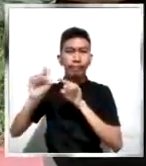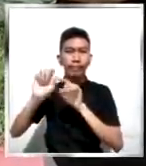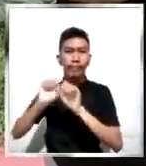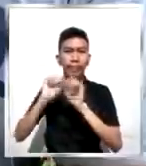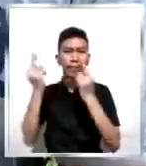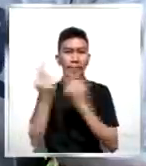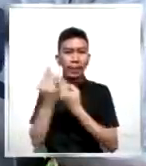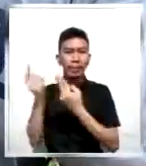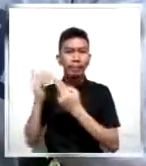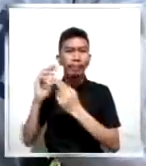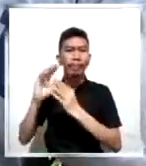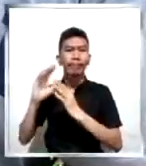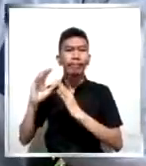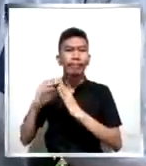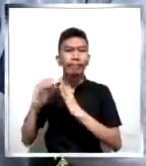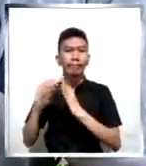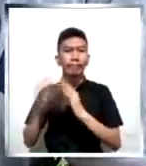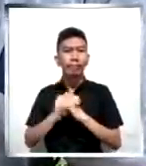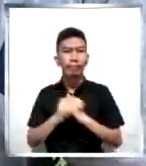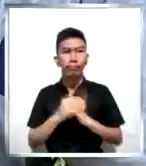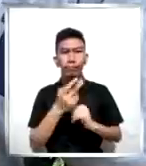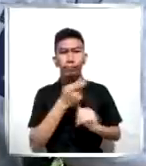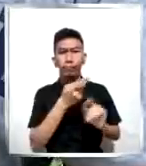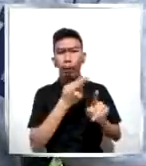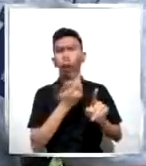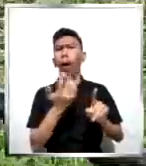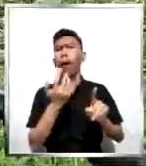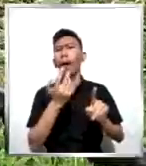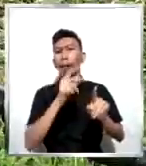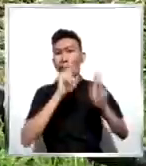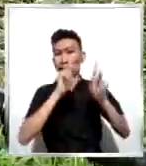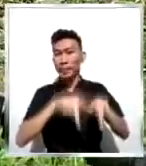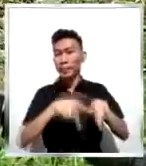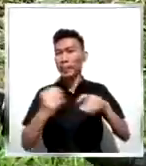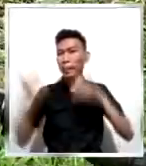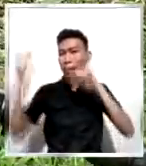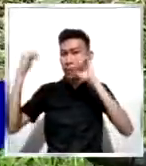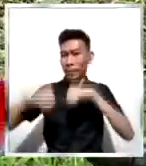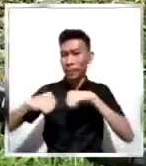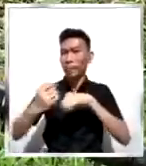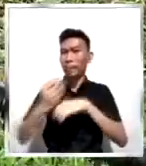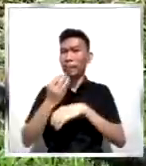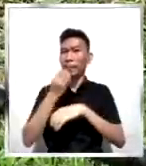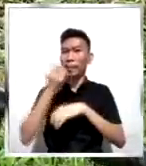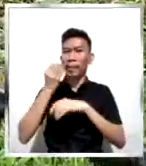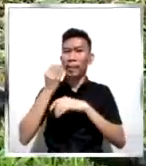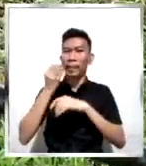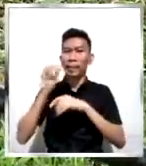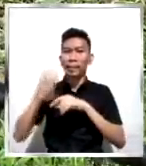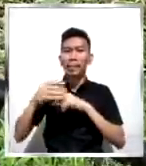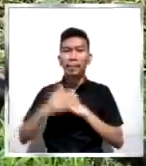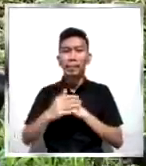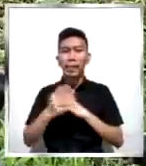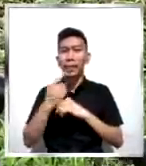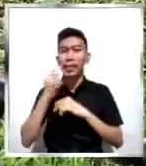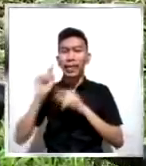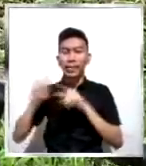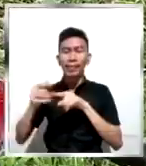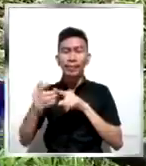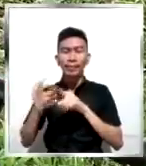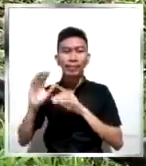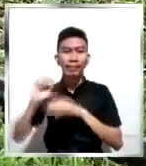na parehas taga Bulacan, pabor sa ordinansa ng San Juan City. Maganda nga yung gano'n, kahit hindi sana sa San Juan, kahit sa ibang lugar.